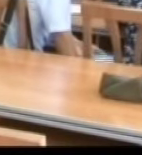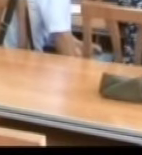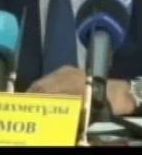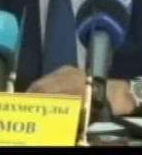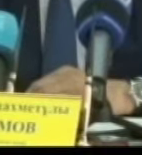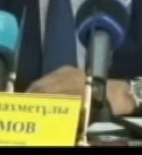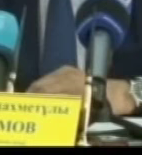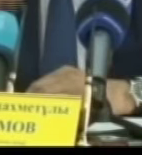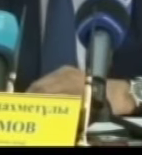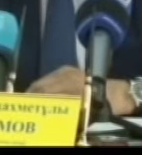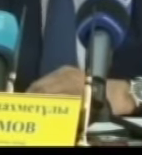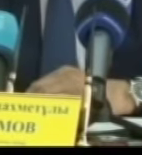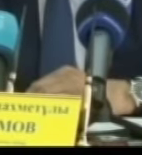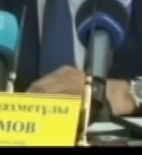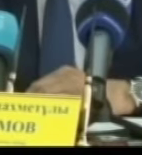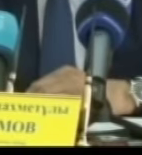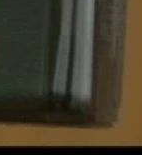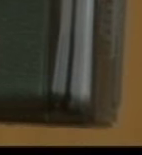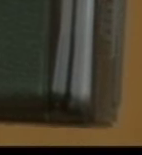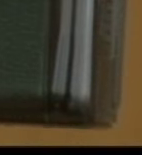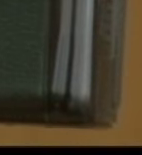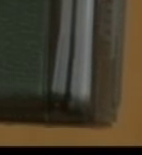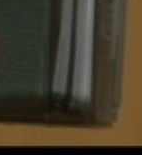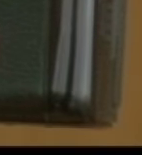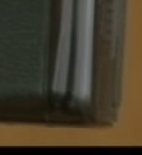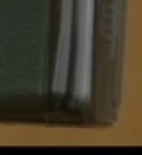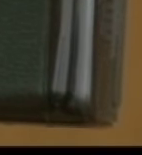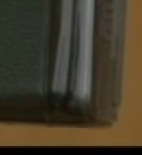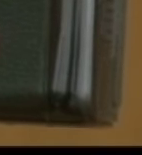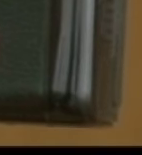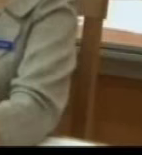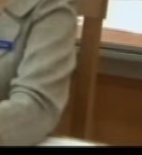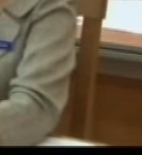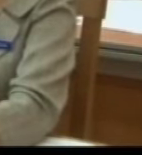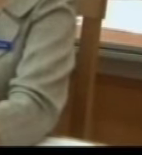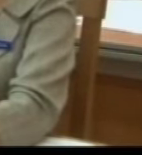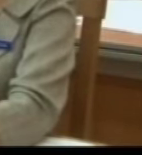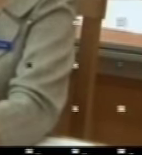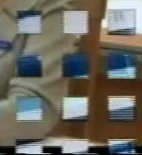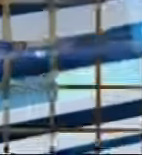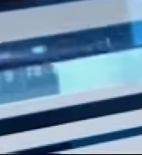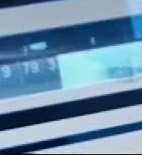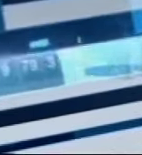Қаланың әлеуметтік экономикалық жағдайы жақсарып келеді. Семей облыстағы аудандар мен қалалар арасында 5-ші орында.